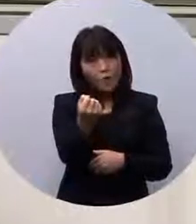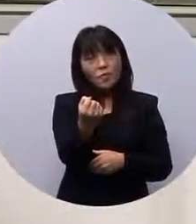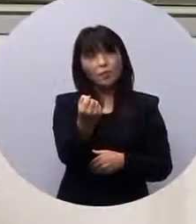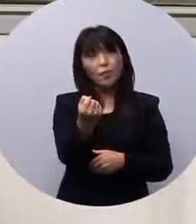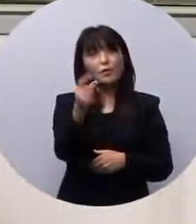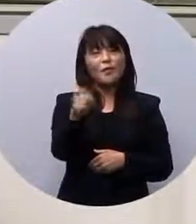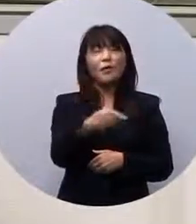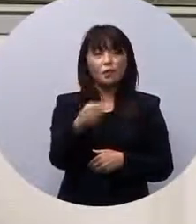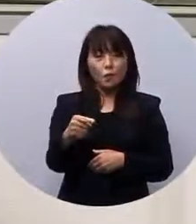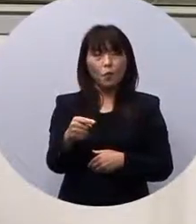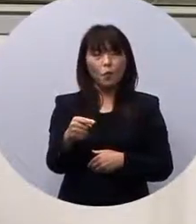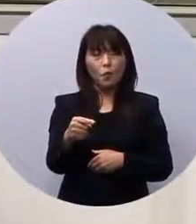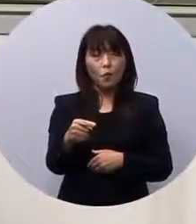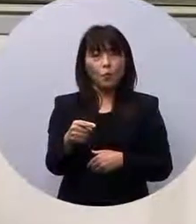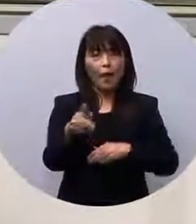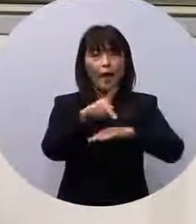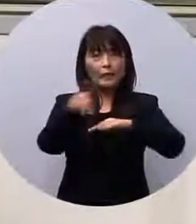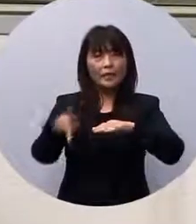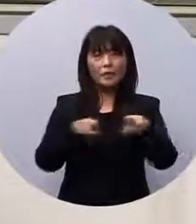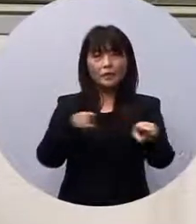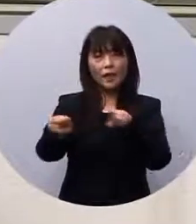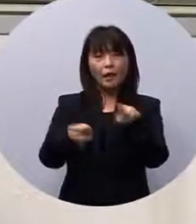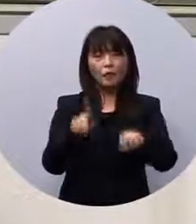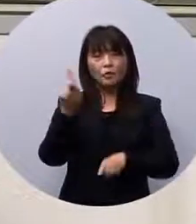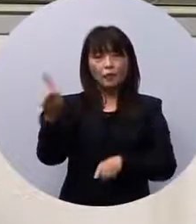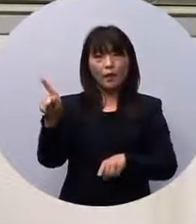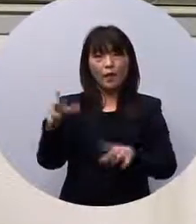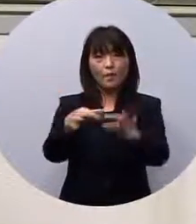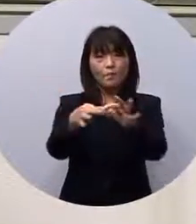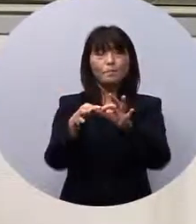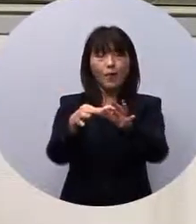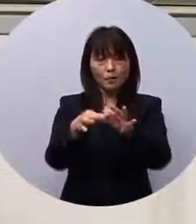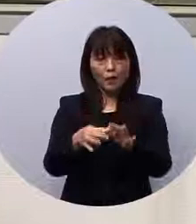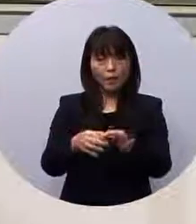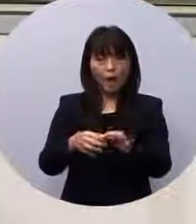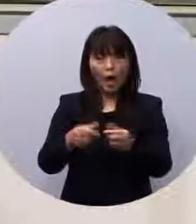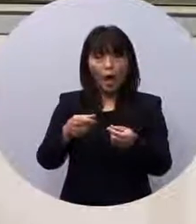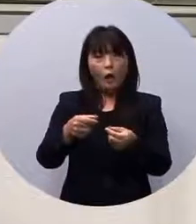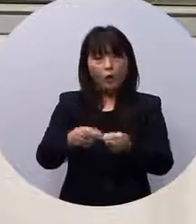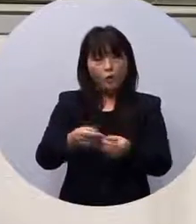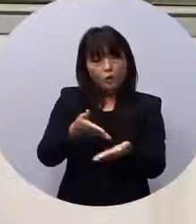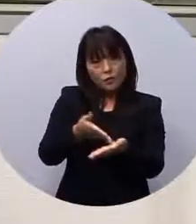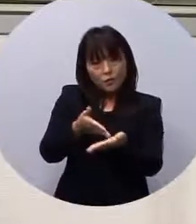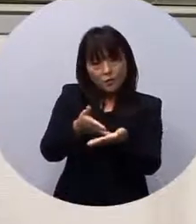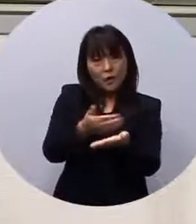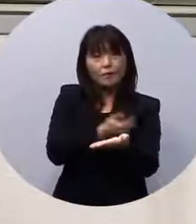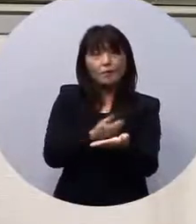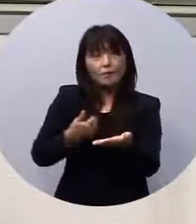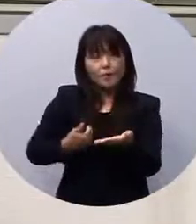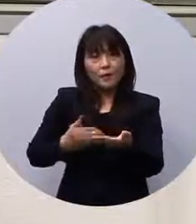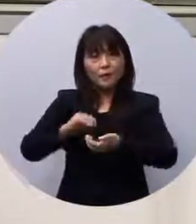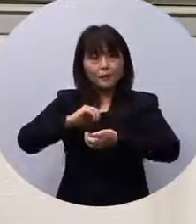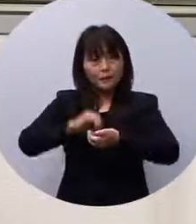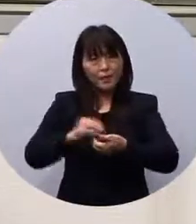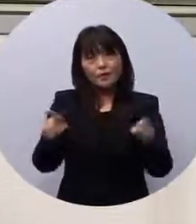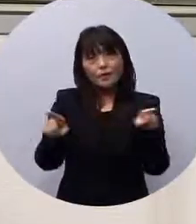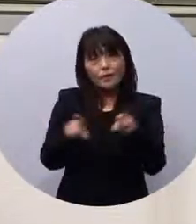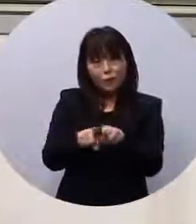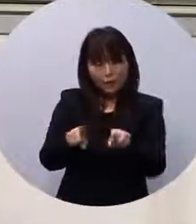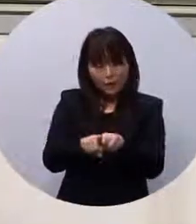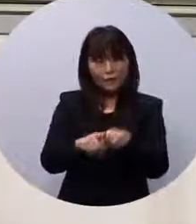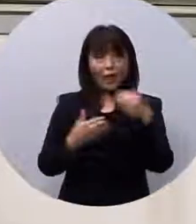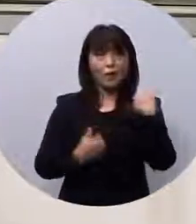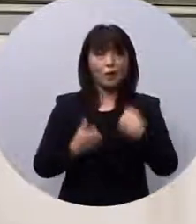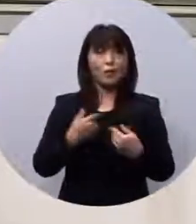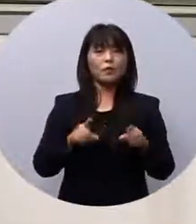は企画制作課の方にお問い合わせいただければ詳しく説明させていただきます。ぜひともですね一緒になってですね楽しみ